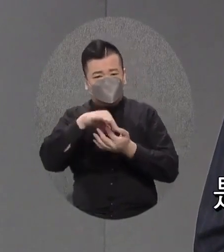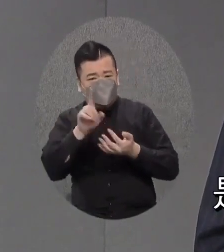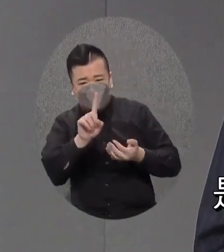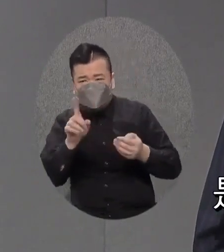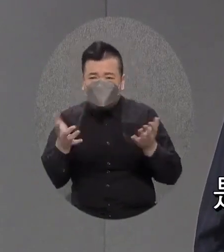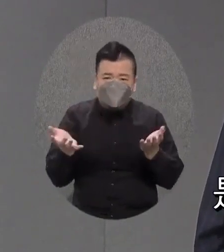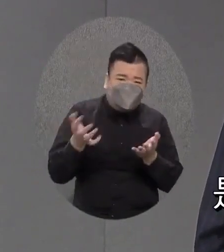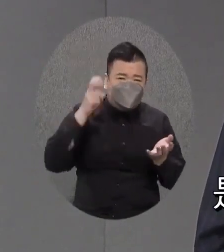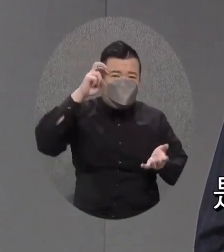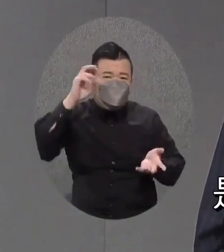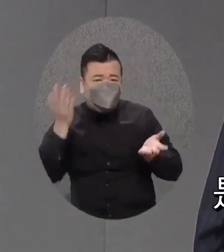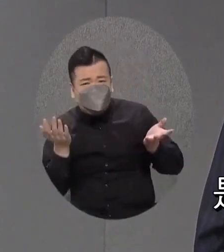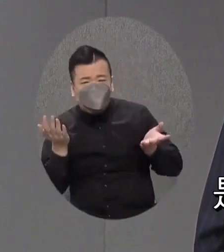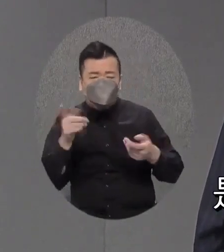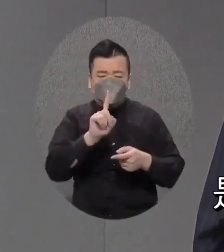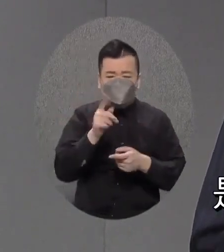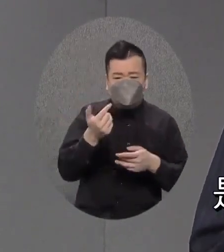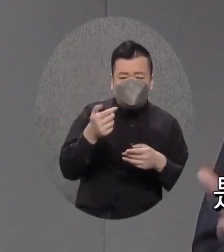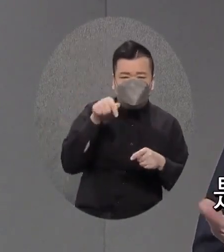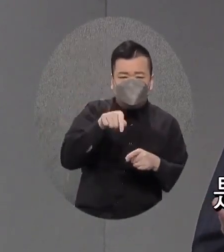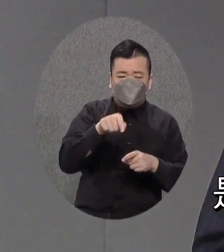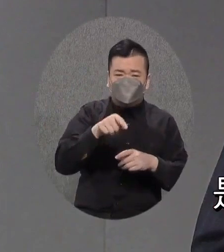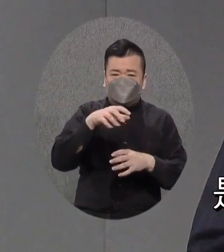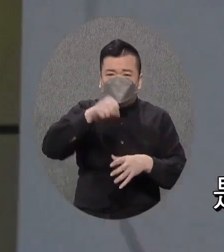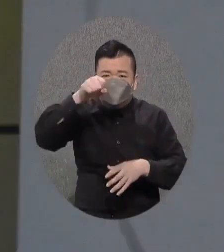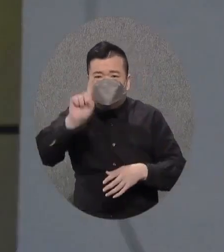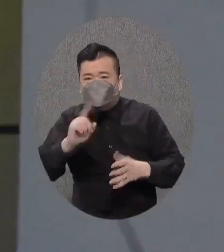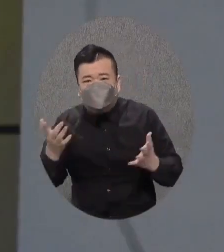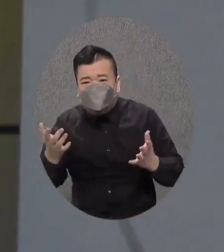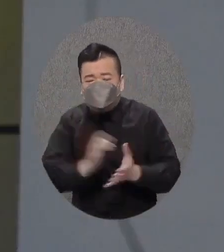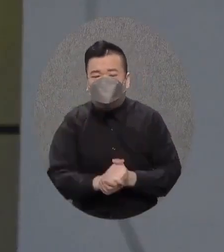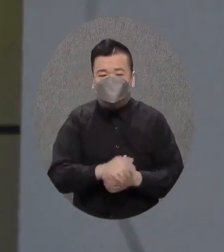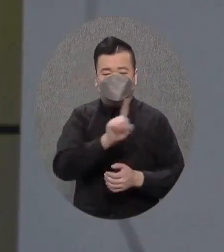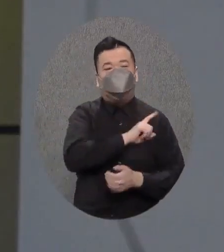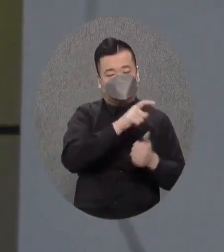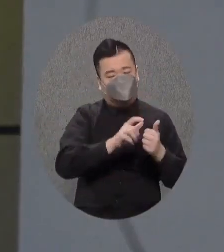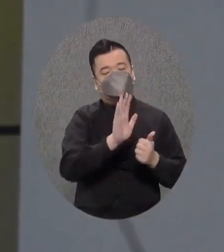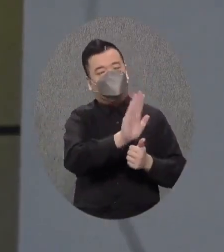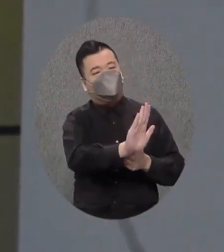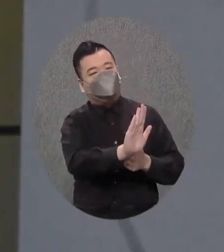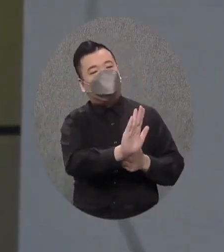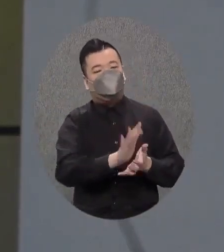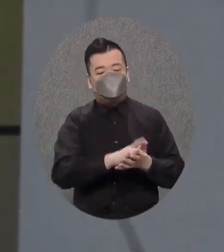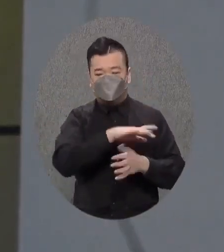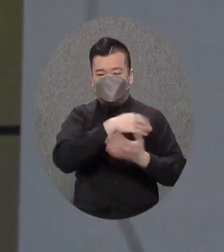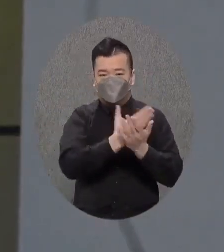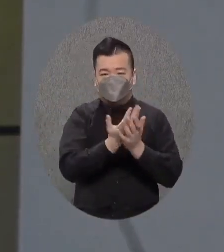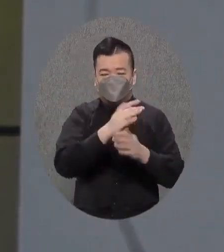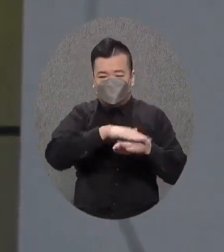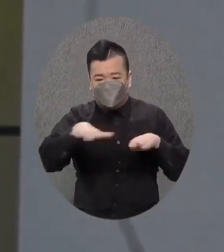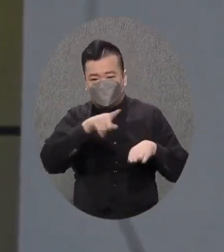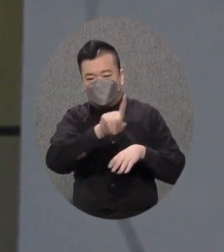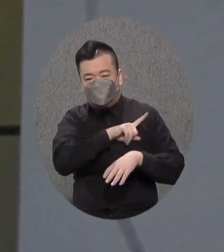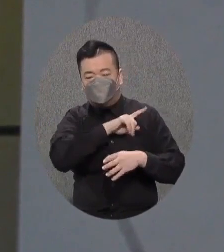個考量或者嗰個判斷係基於咩原因嘅？ 我好個人嘅嚇，因為每一個版種咧都有佢自己